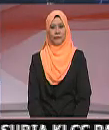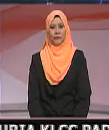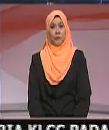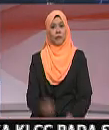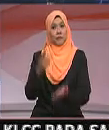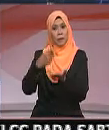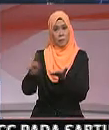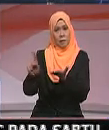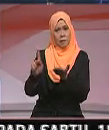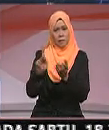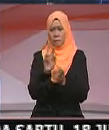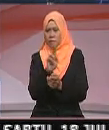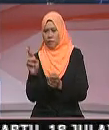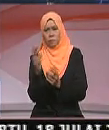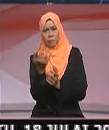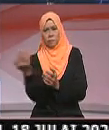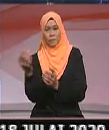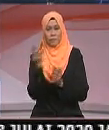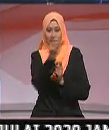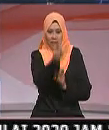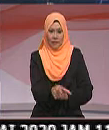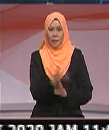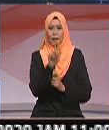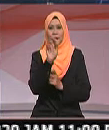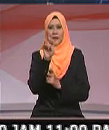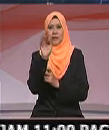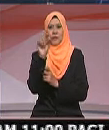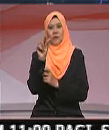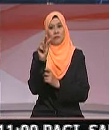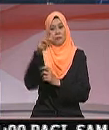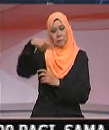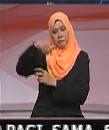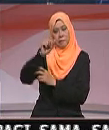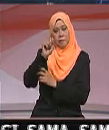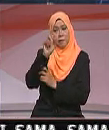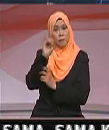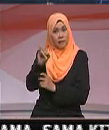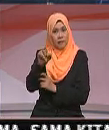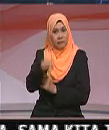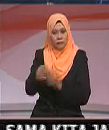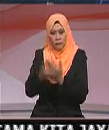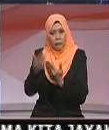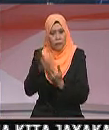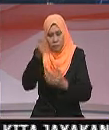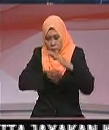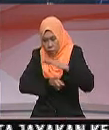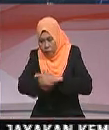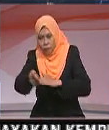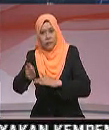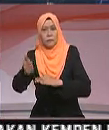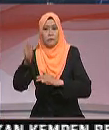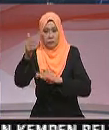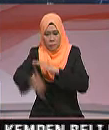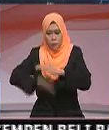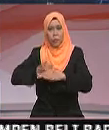Dengan bayaran ribuan ringgit seorang kepada tekong, pendatang asing tanpa izin parti mudah membolosi sempadan negara untuk masuk ke